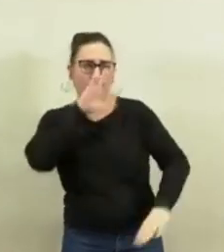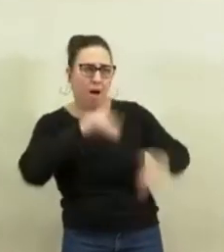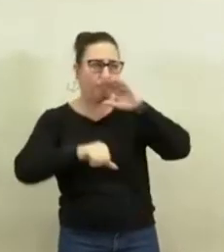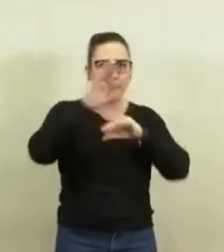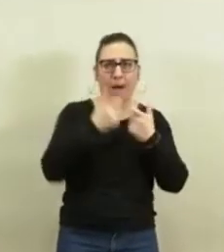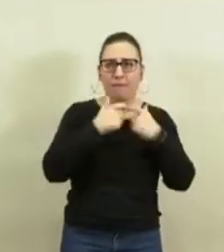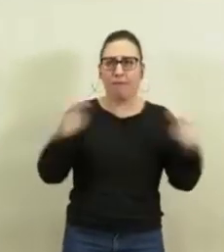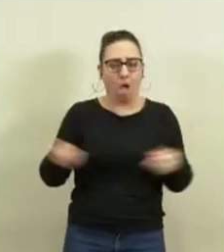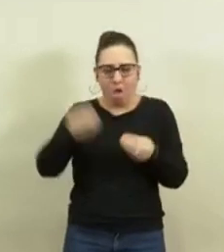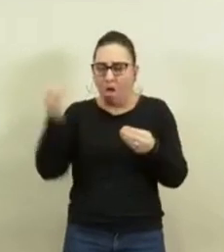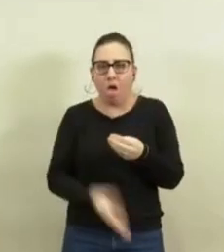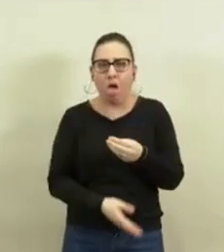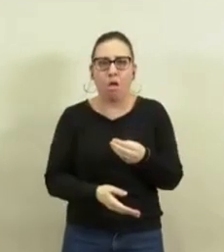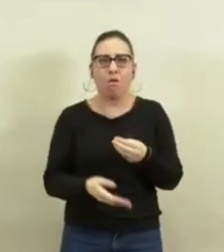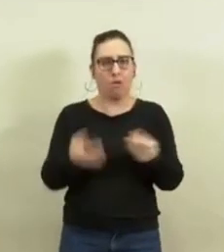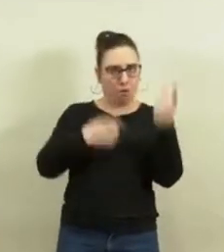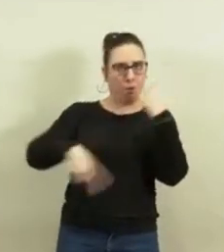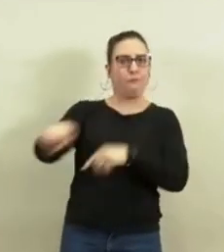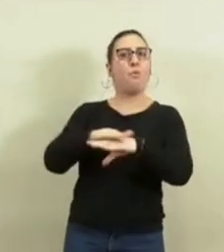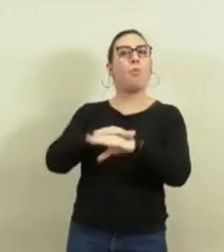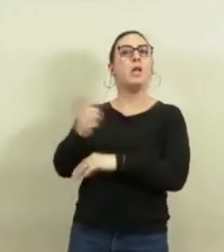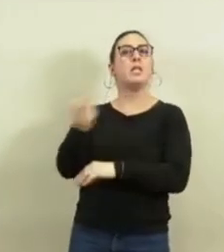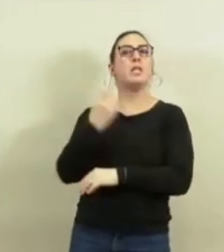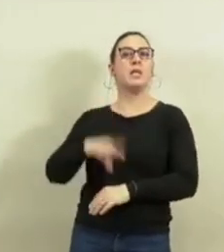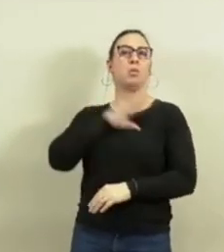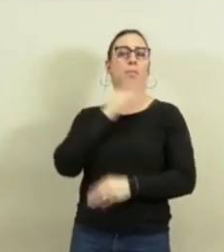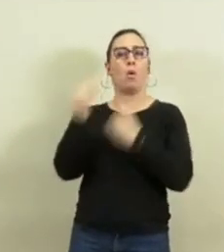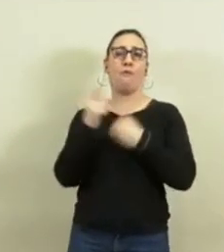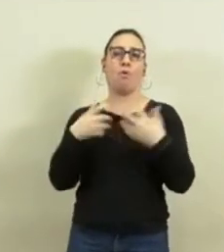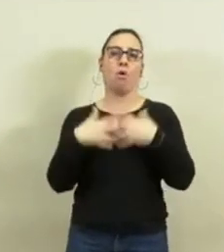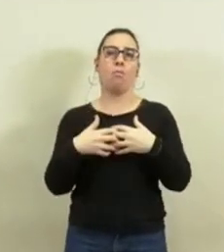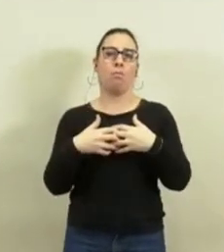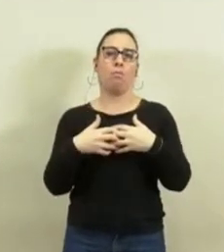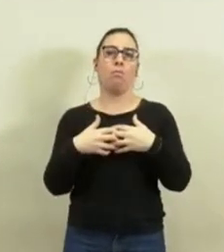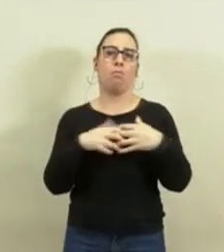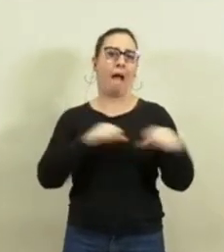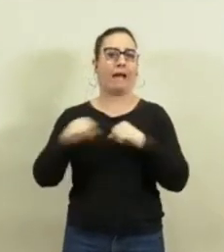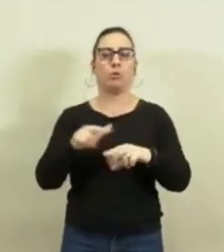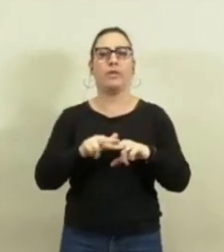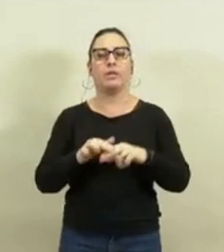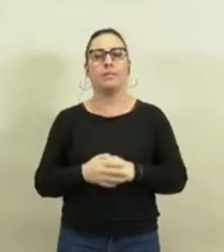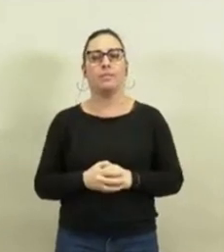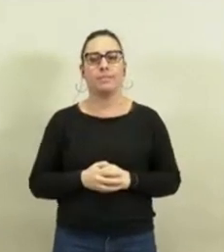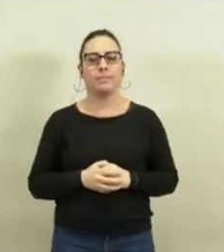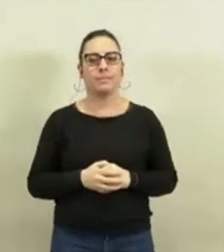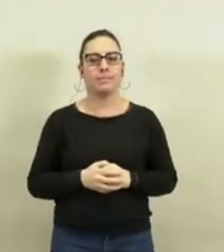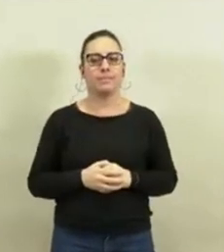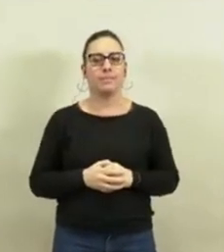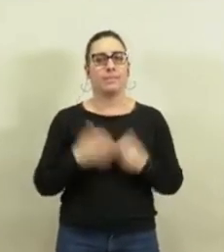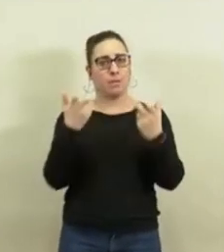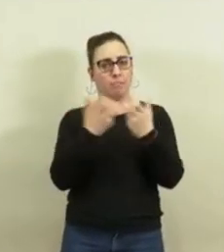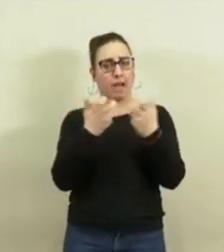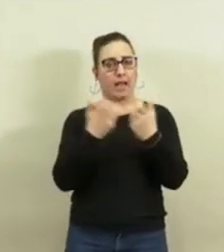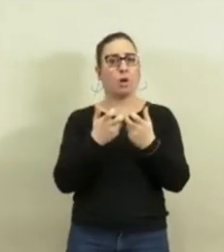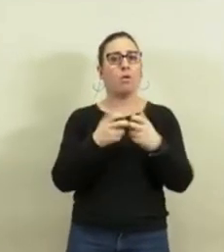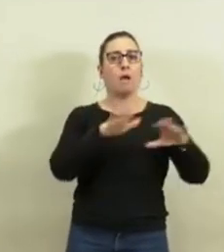d'accessibilité et qui sont le fruit de vos politiques ou de votre immobilisme. Par exemple, on ne trouve rien sur la suppression massive